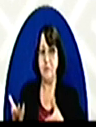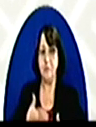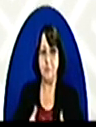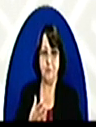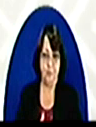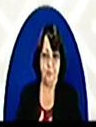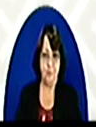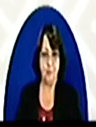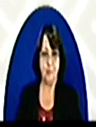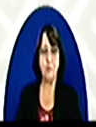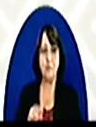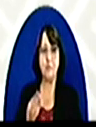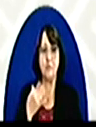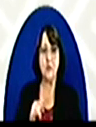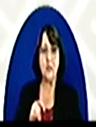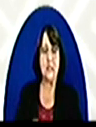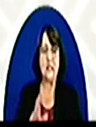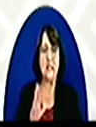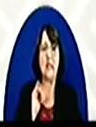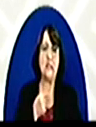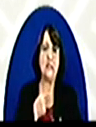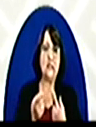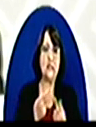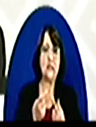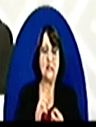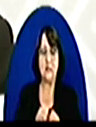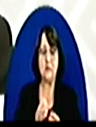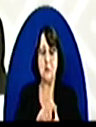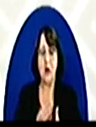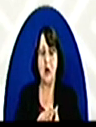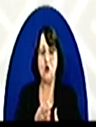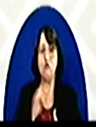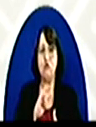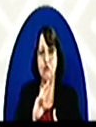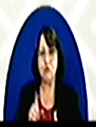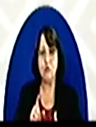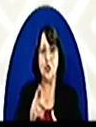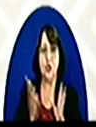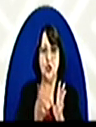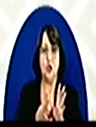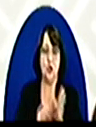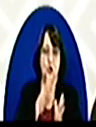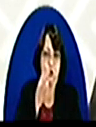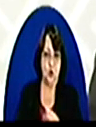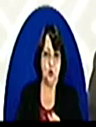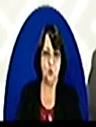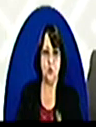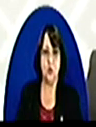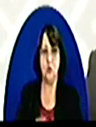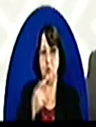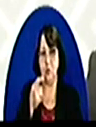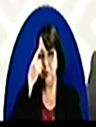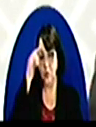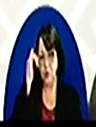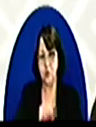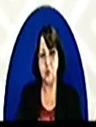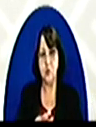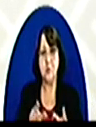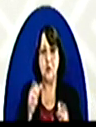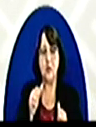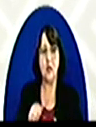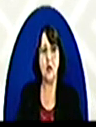байгаа. Тийм учраас энийг ярьж байна. А ер нь бол энэ 99 жилийн түүхэнд Монгол улс үндэсний баяр